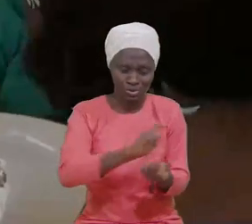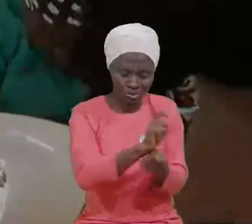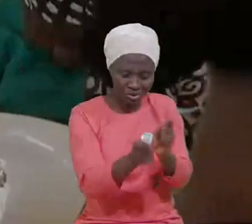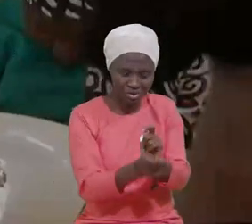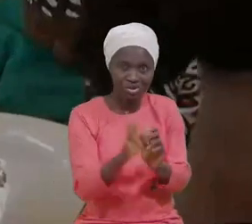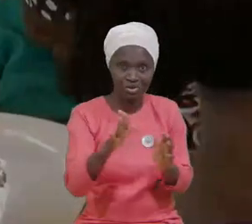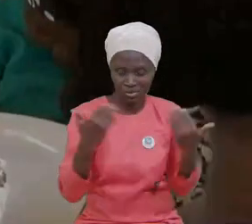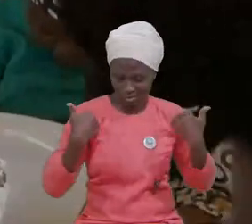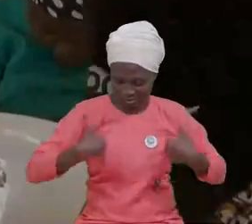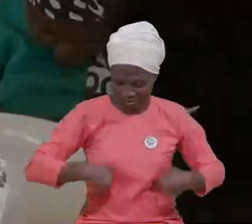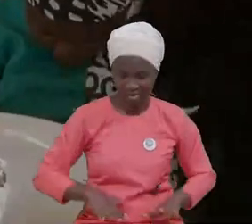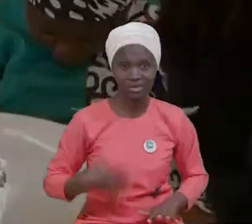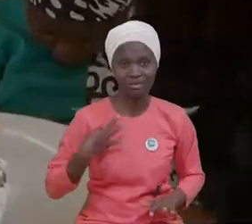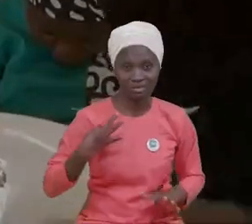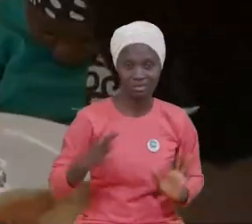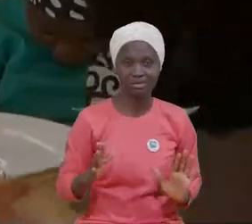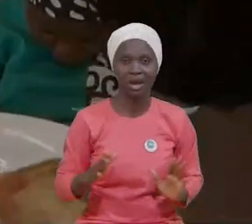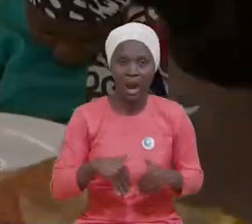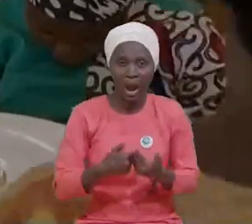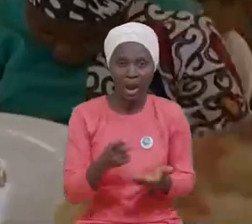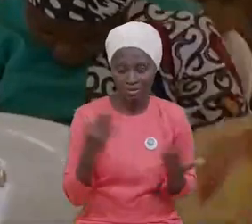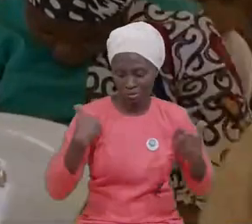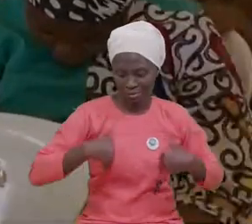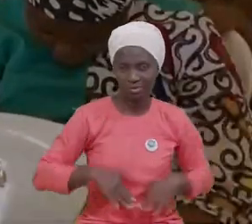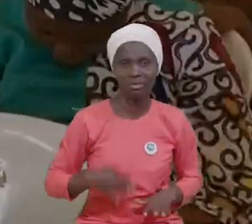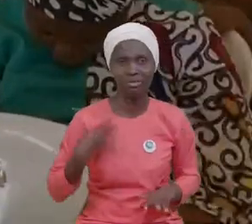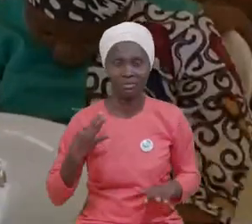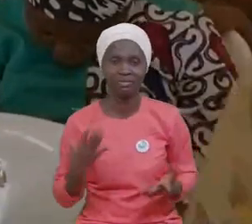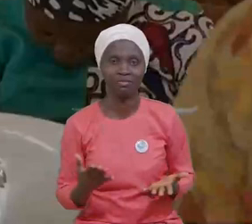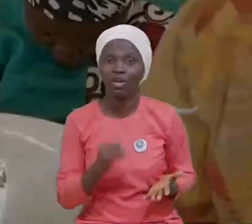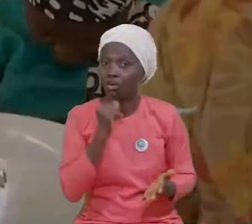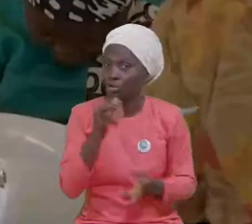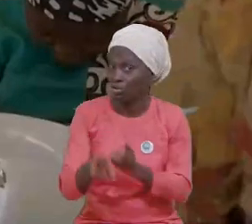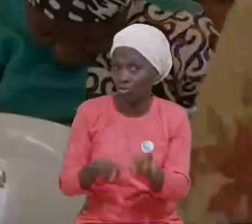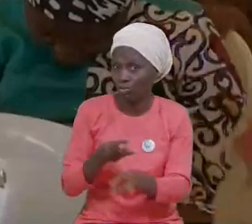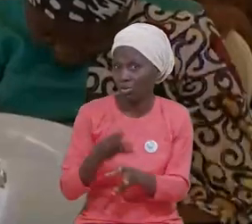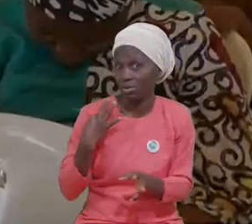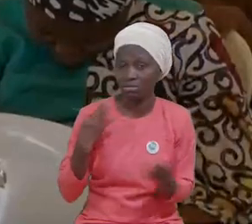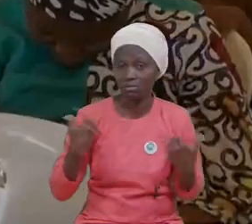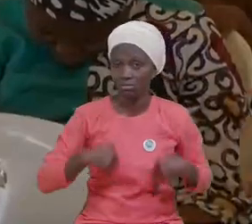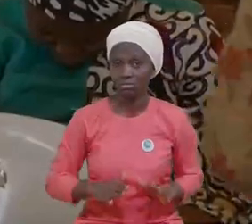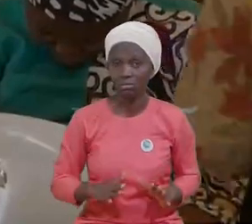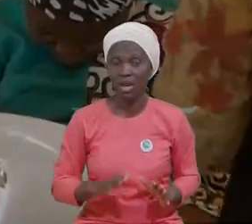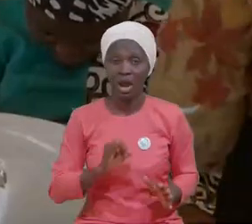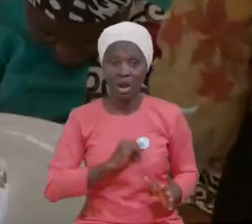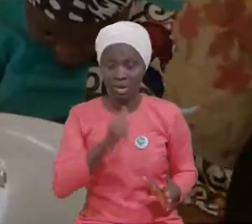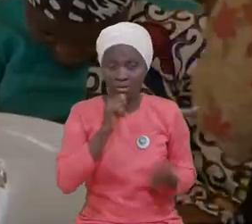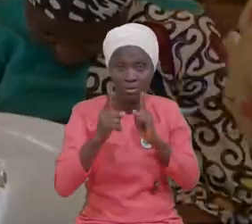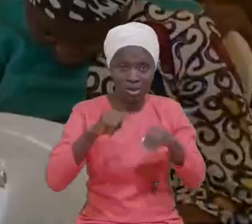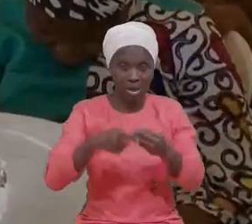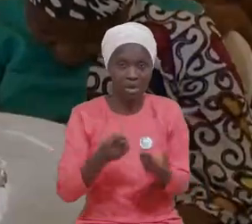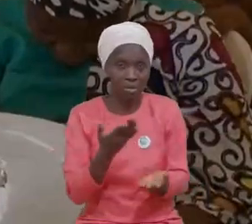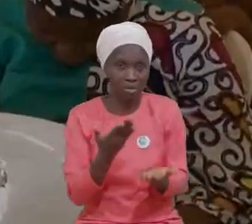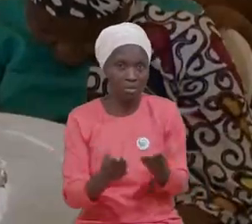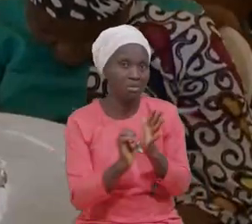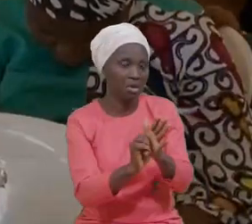pas. Habillement chrétien ou pas. Ou habillement mondain. Je parle. Tu vas à un entretien. Et si tu es